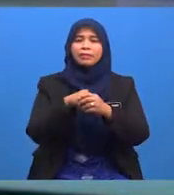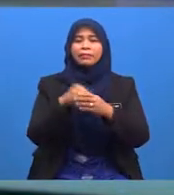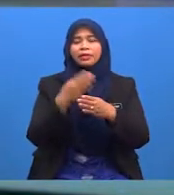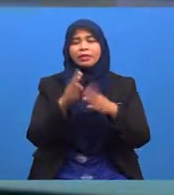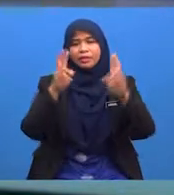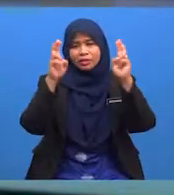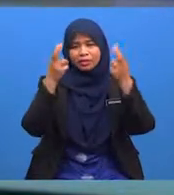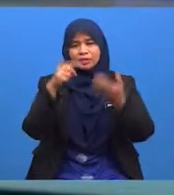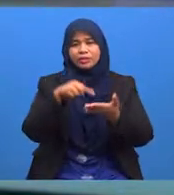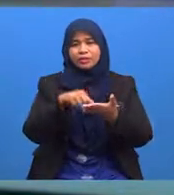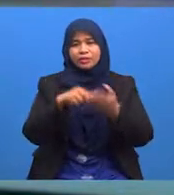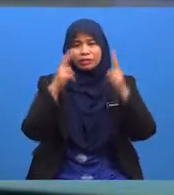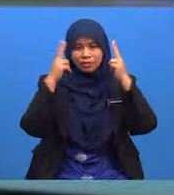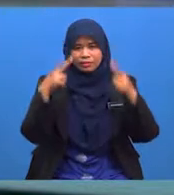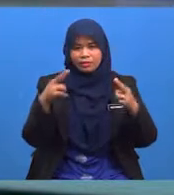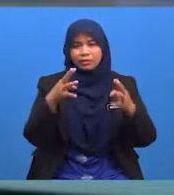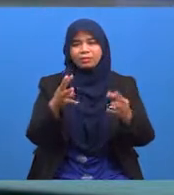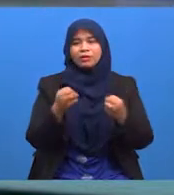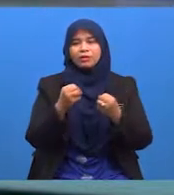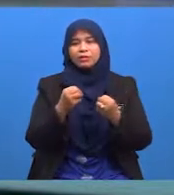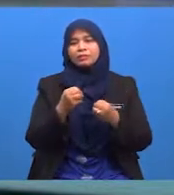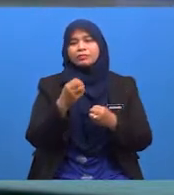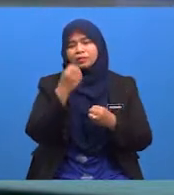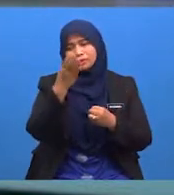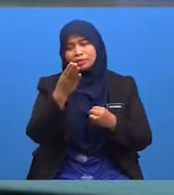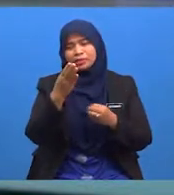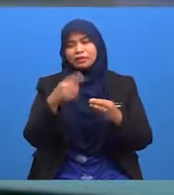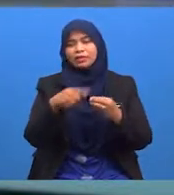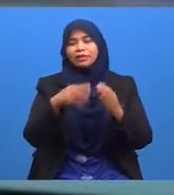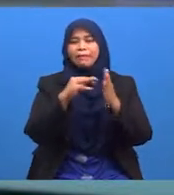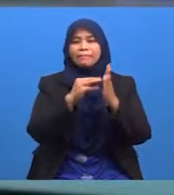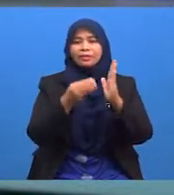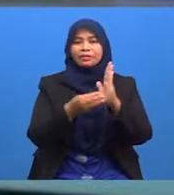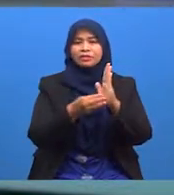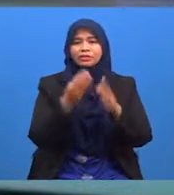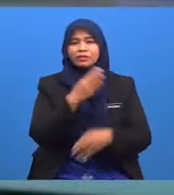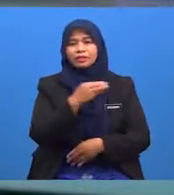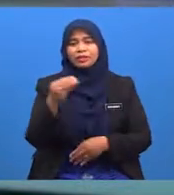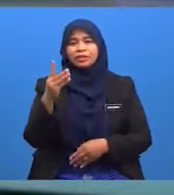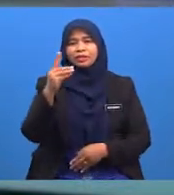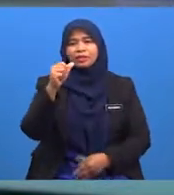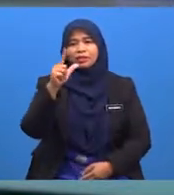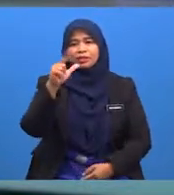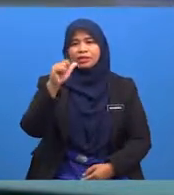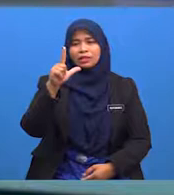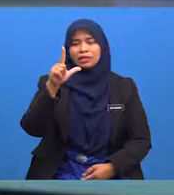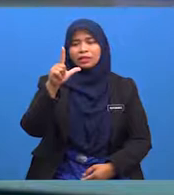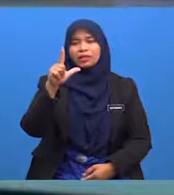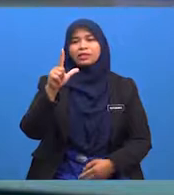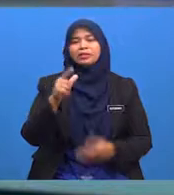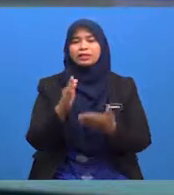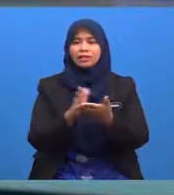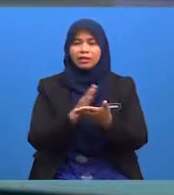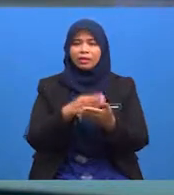ini ustaz ingin menyentuh mengenai maksud dan dalil menyapu balutan. Ayo kita